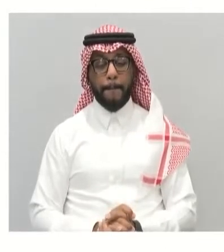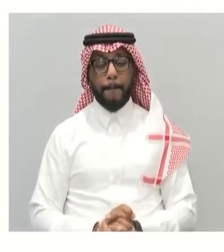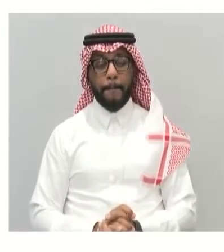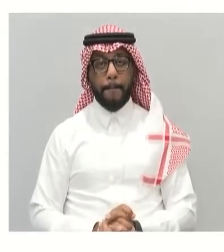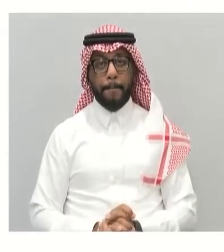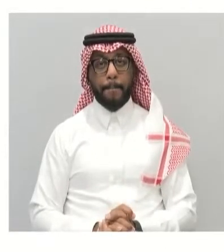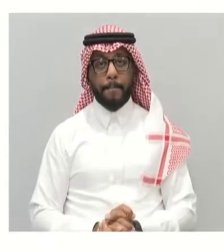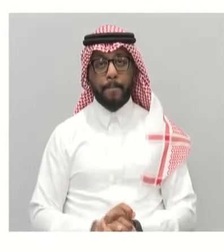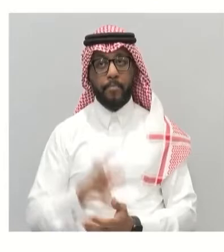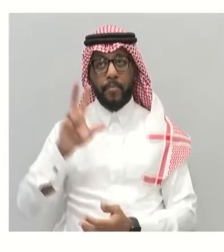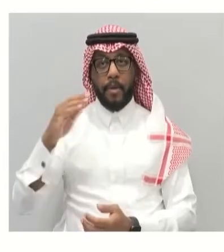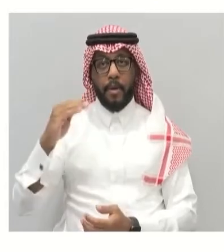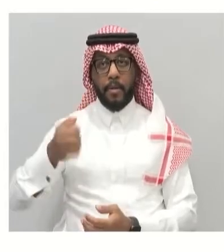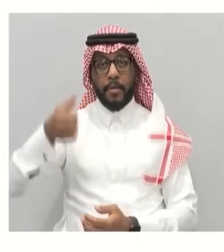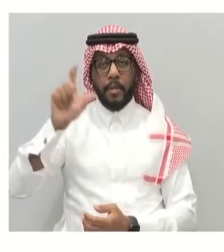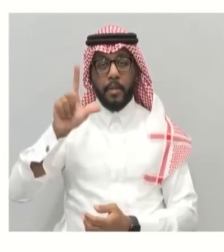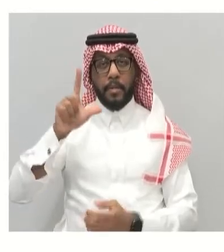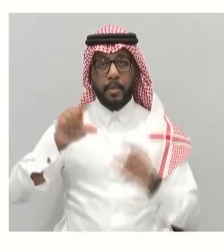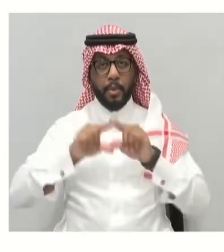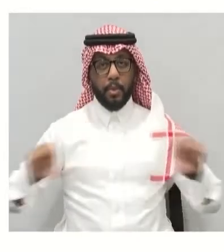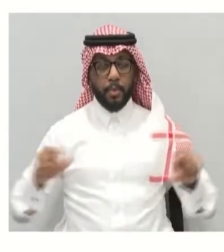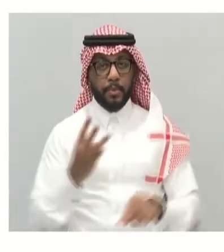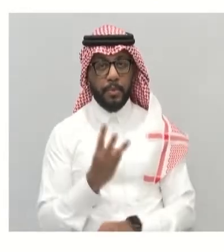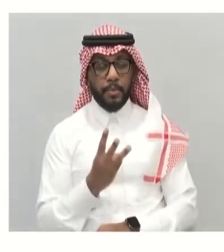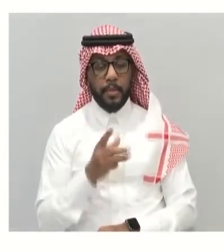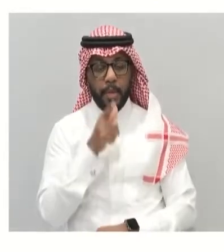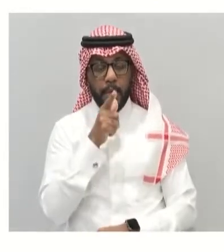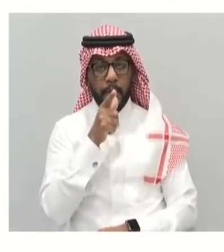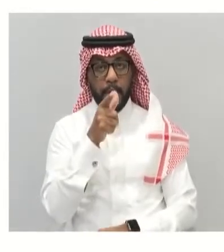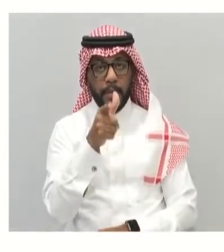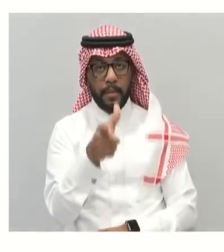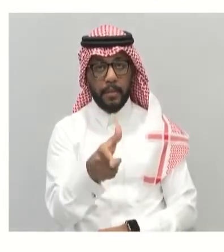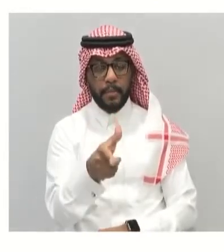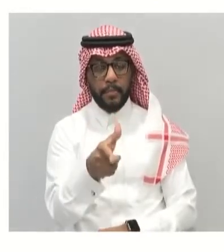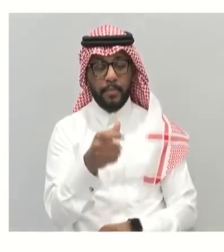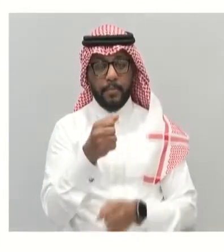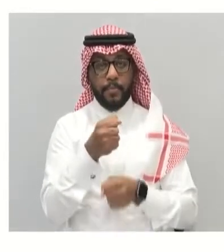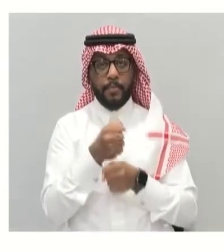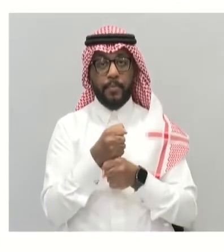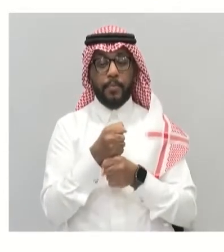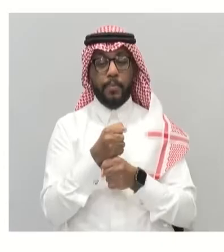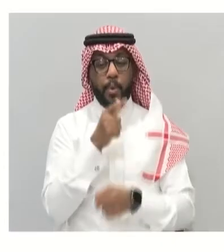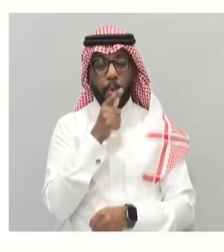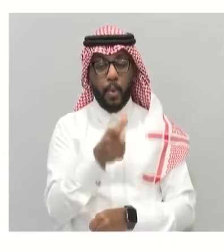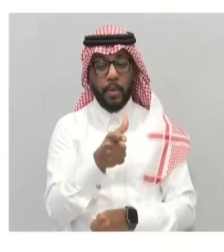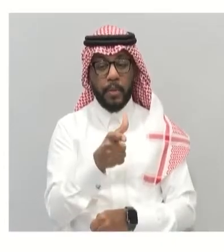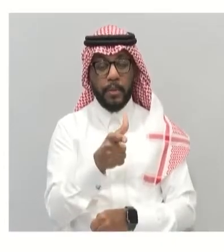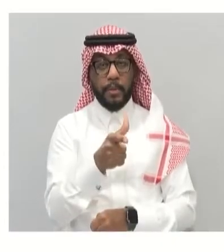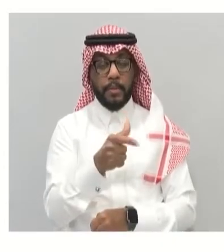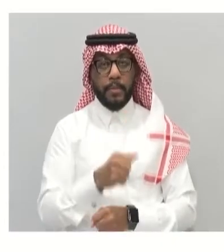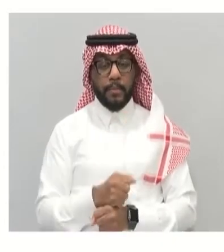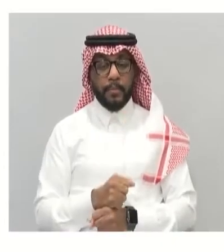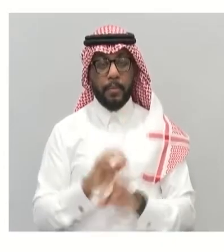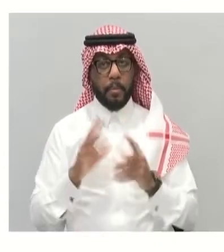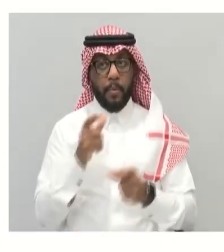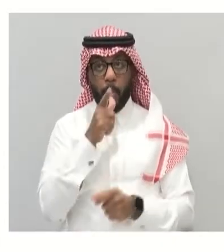الفاعل الحال في الجمله الثالثه قائلا وقف هارون رشيد رحمه الله قائلا